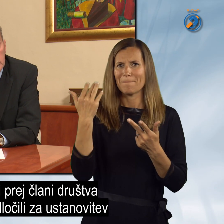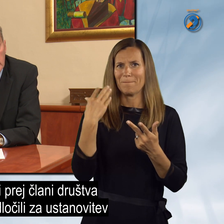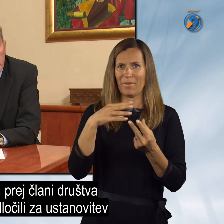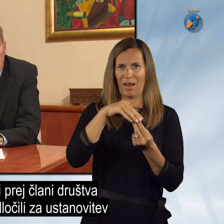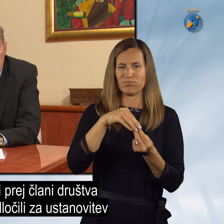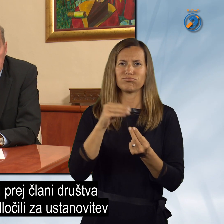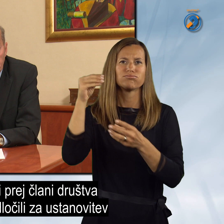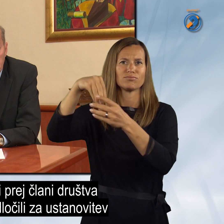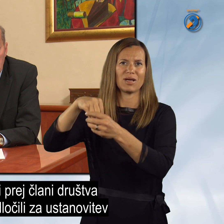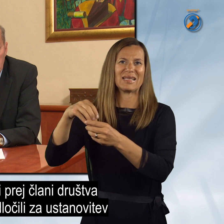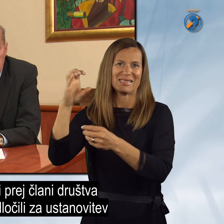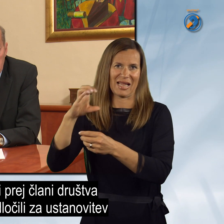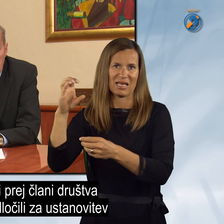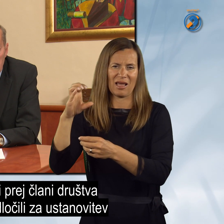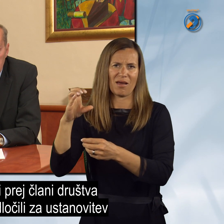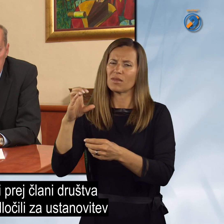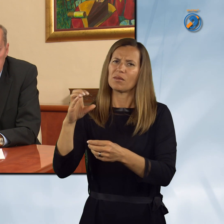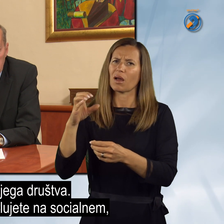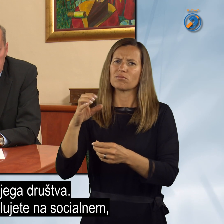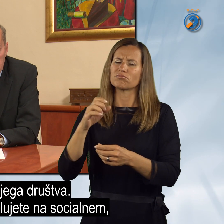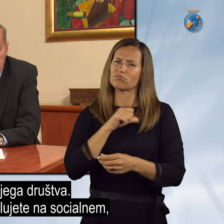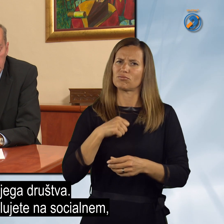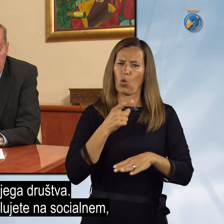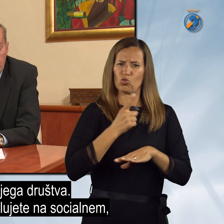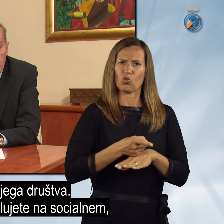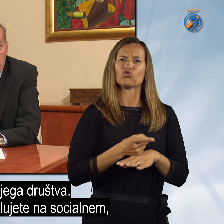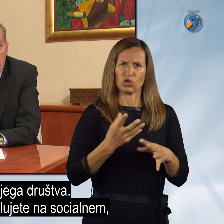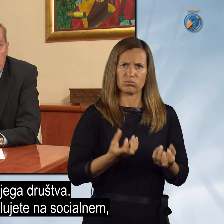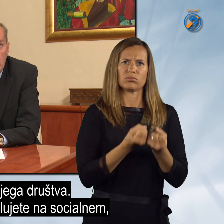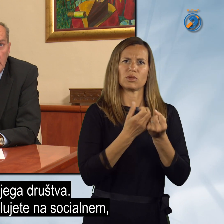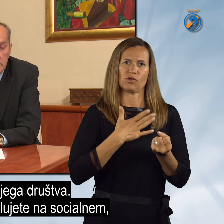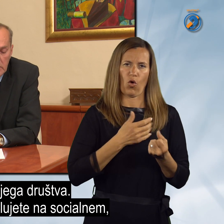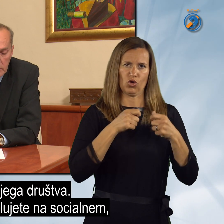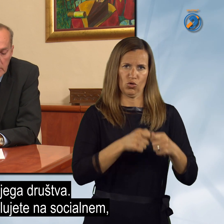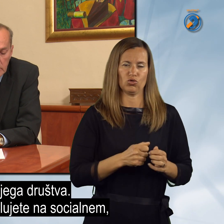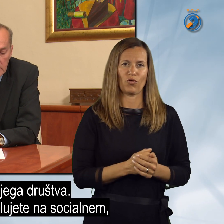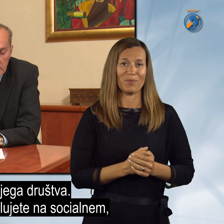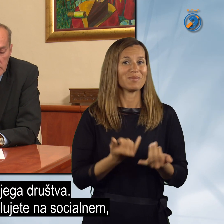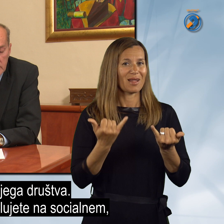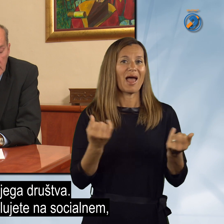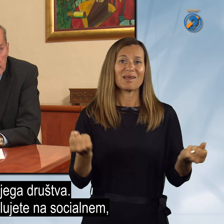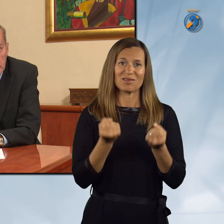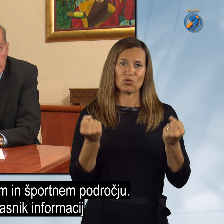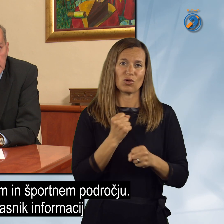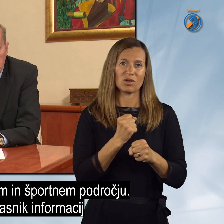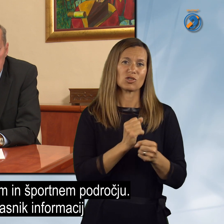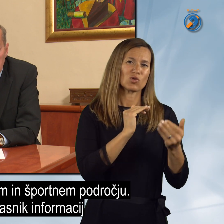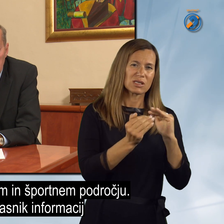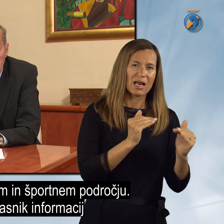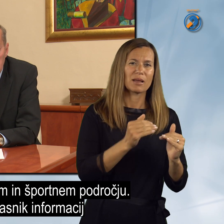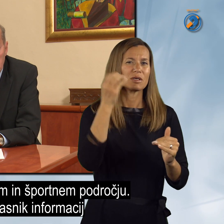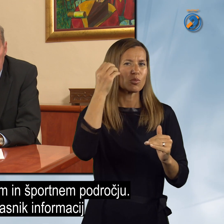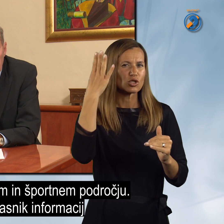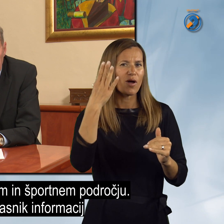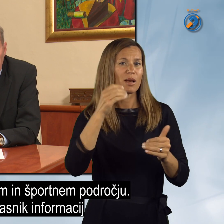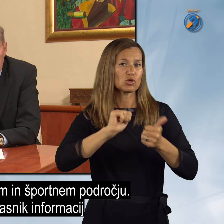člani društva v Celju, odločili za ustanovitev svojega društva. Aktivno delujete na socialnem,